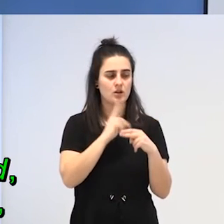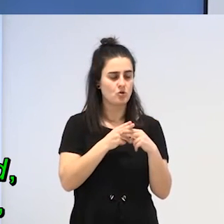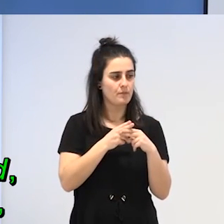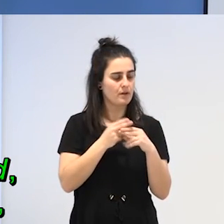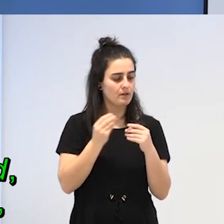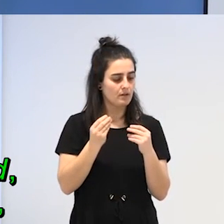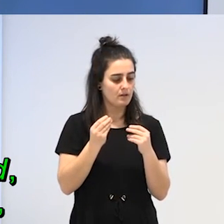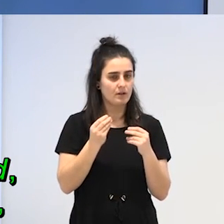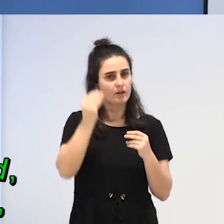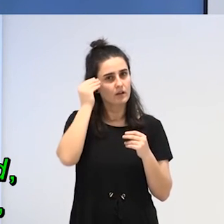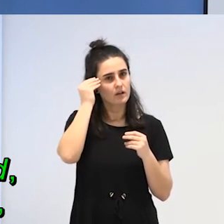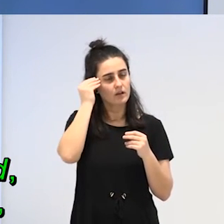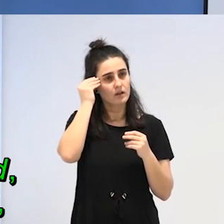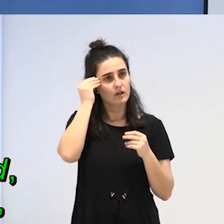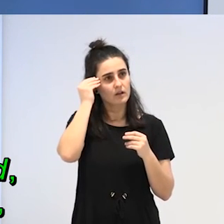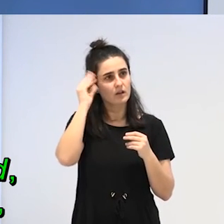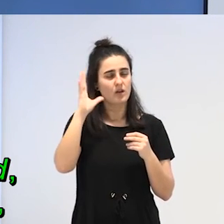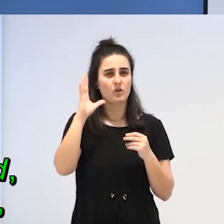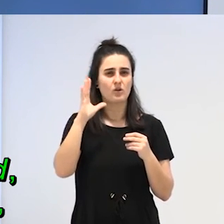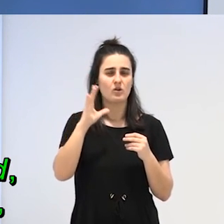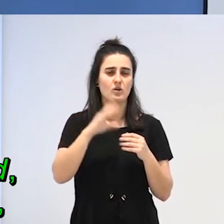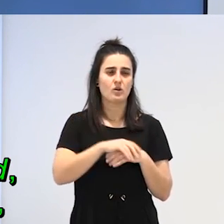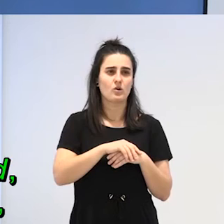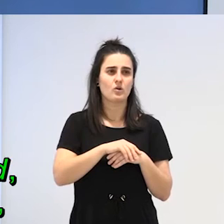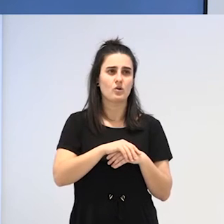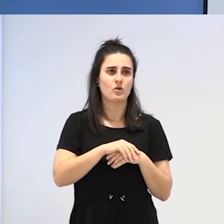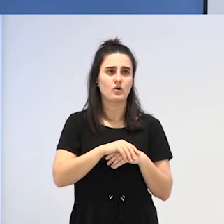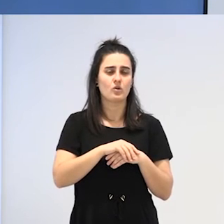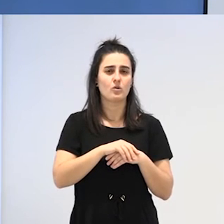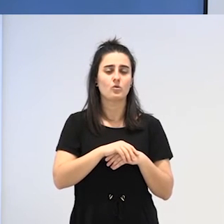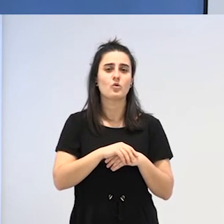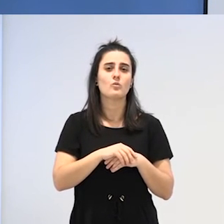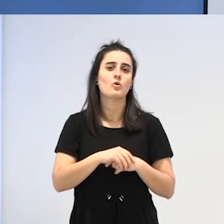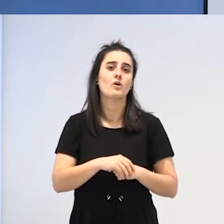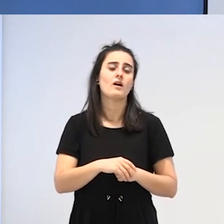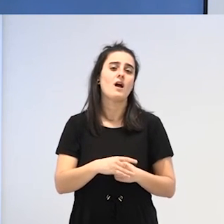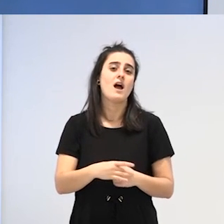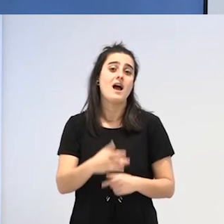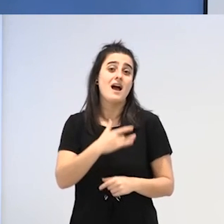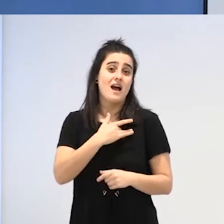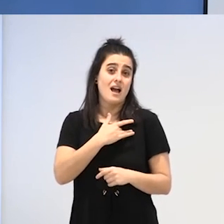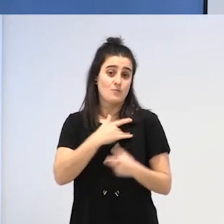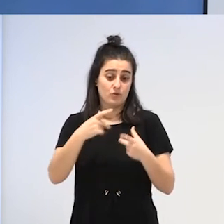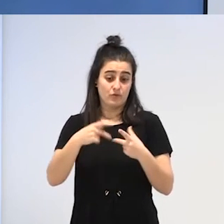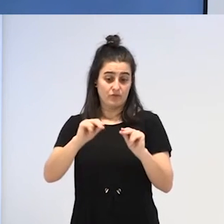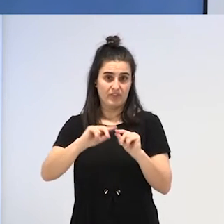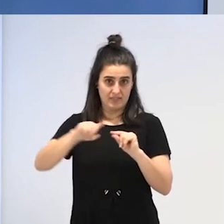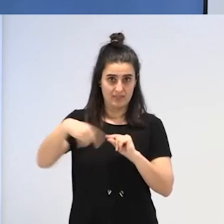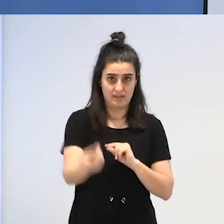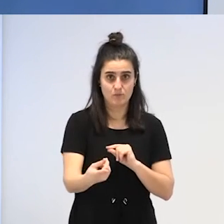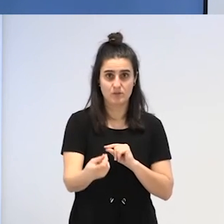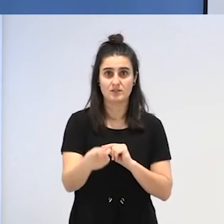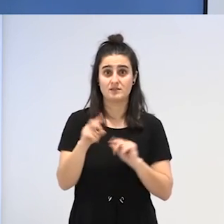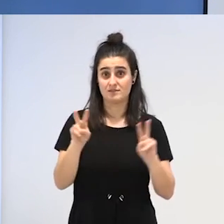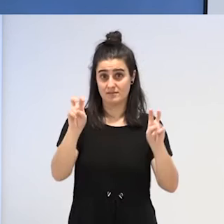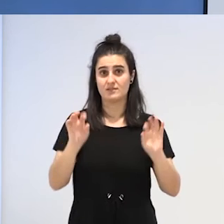uste dut Love After the End, maitasuna amaiera eta gero, ez? Amaieraren ostean. Eta hori